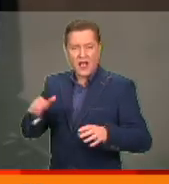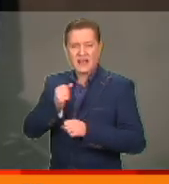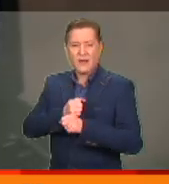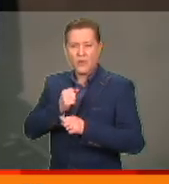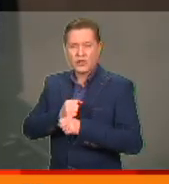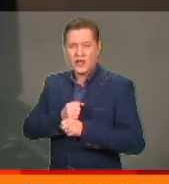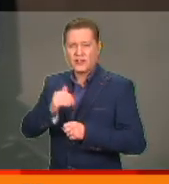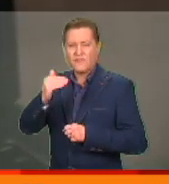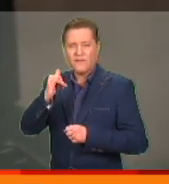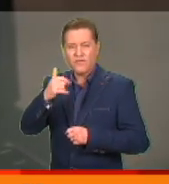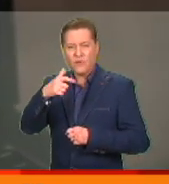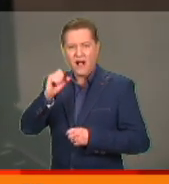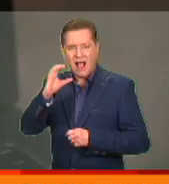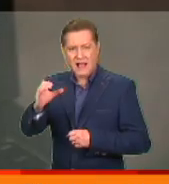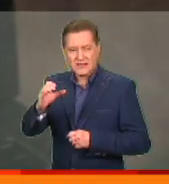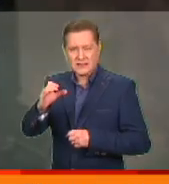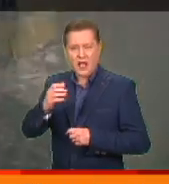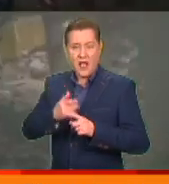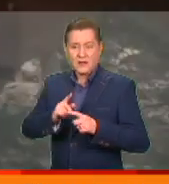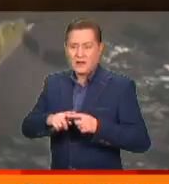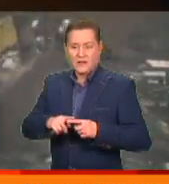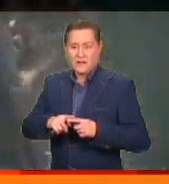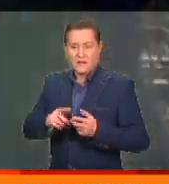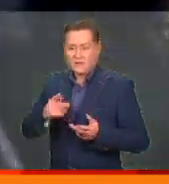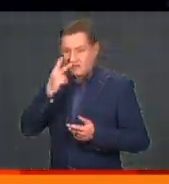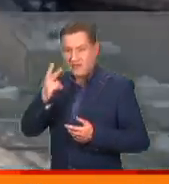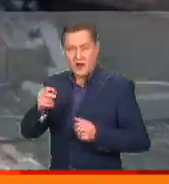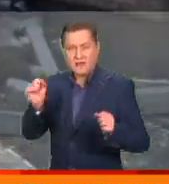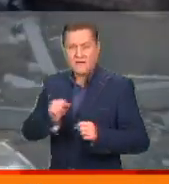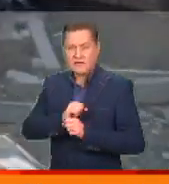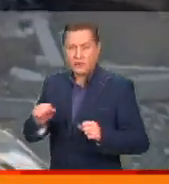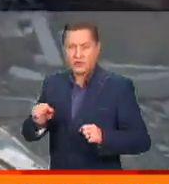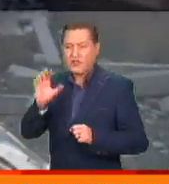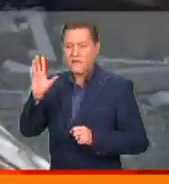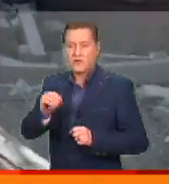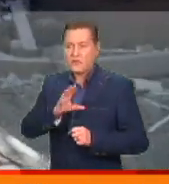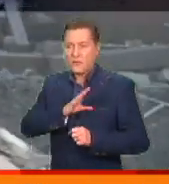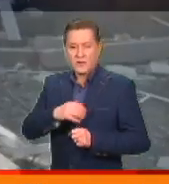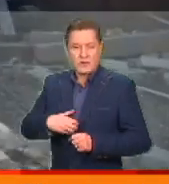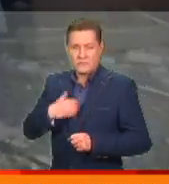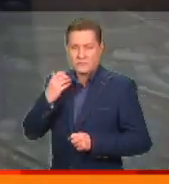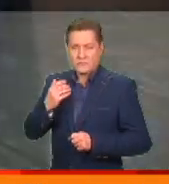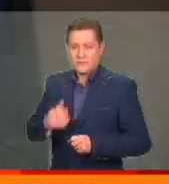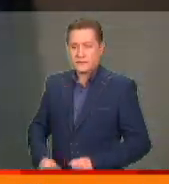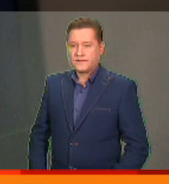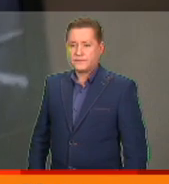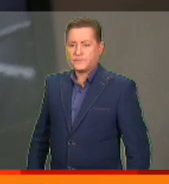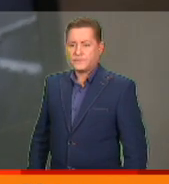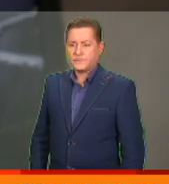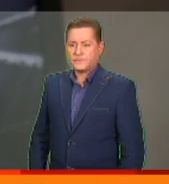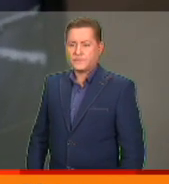фугас. От этого выжить невозможно. Оно все превратилось в решето, как терка